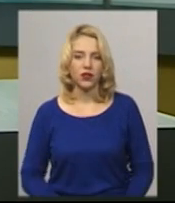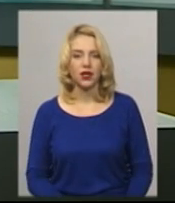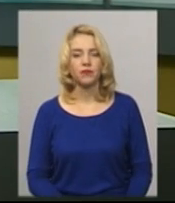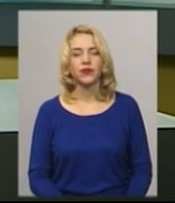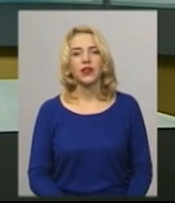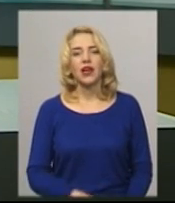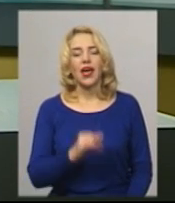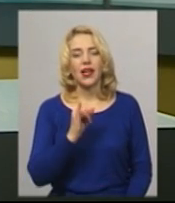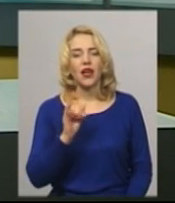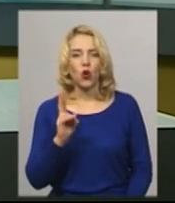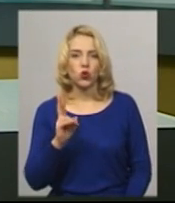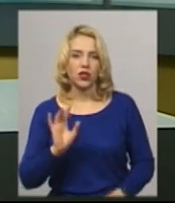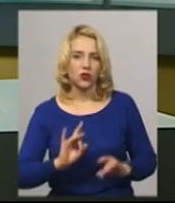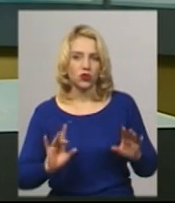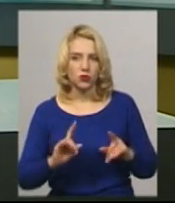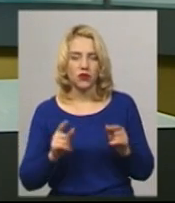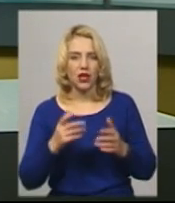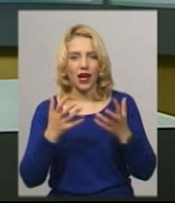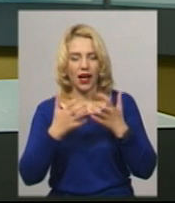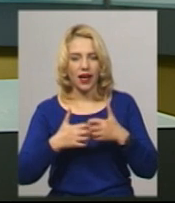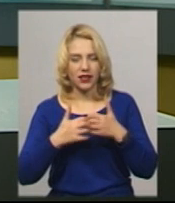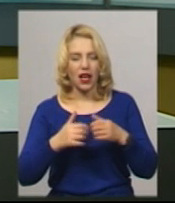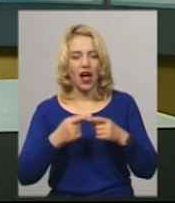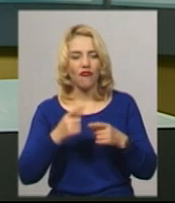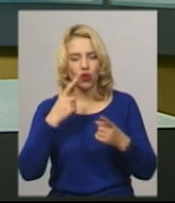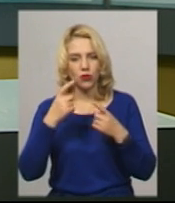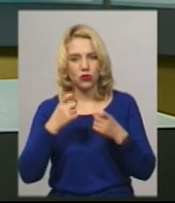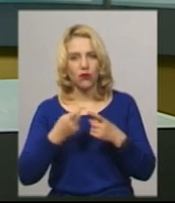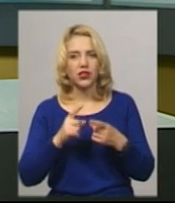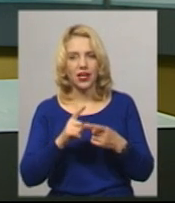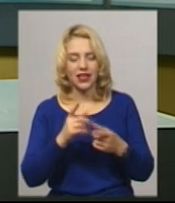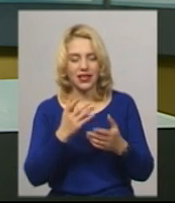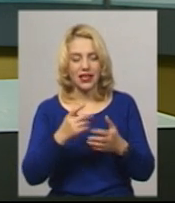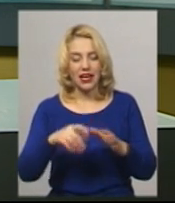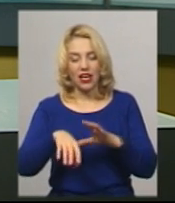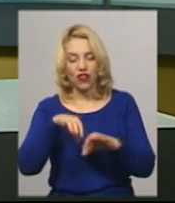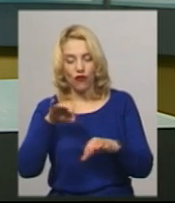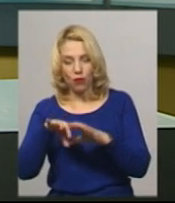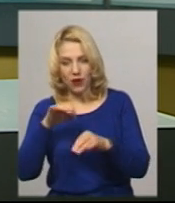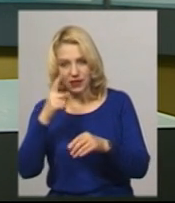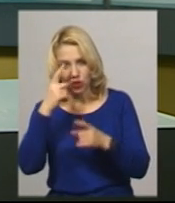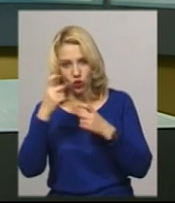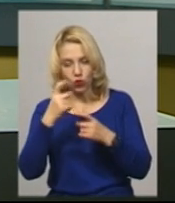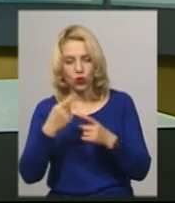Ілля Кротенко додає, карта автоматизована, витягує інформацію із системи «Прозоро» щоразу,